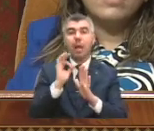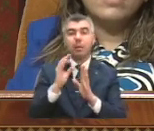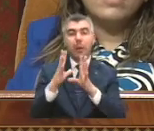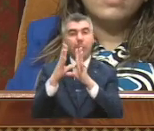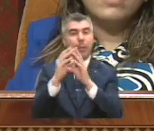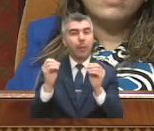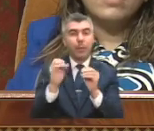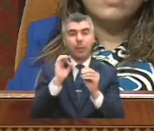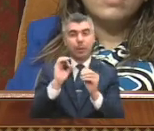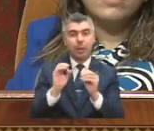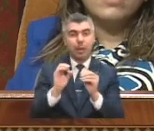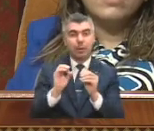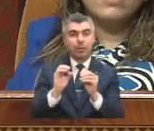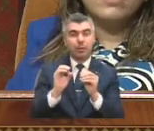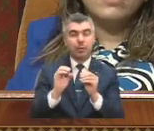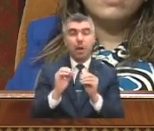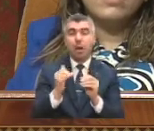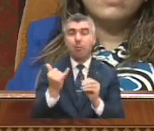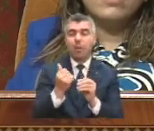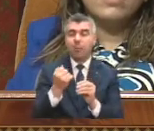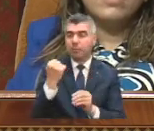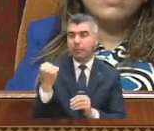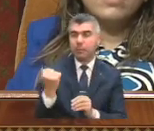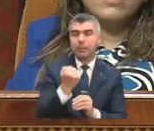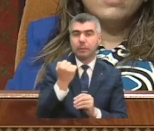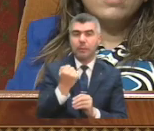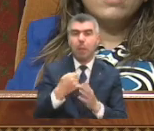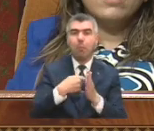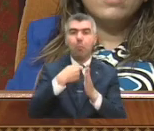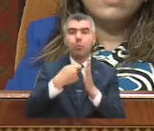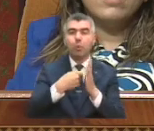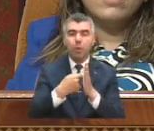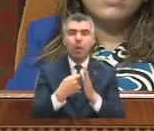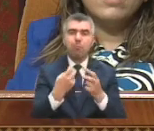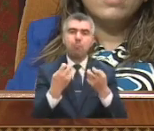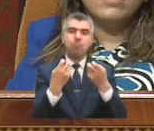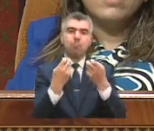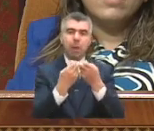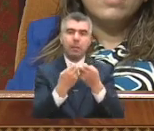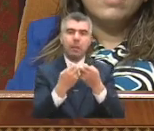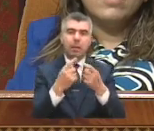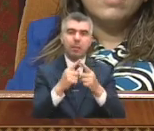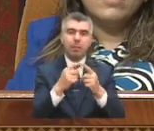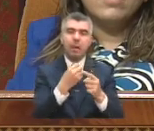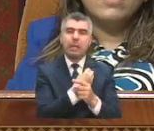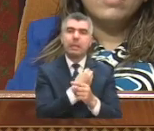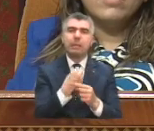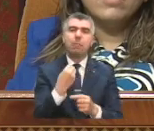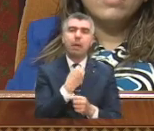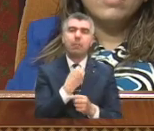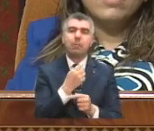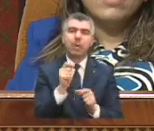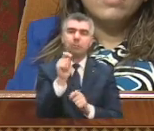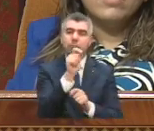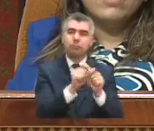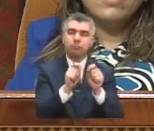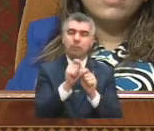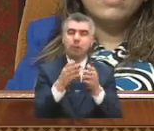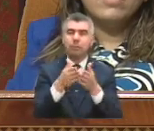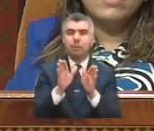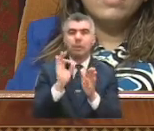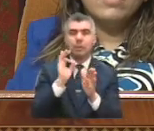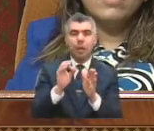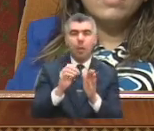الحكامة. كنعانيو من بطء في إنجاز المشاريع، فمثلا مستشفى التخصصات اللي كان مفروض اليوم يكون مفتوح في وجه